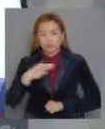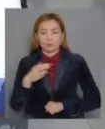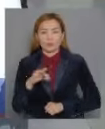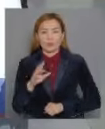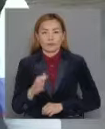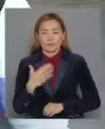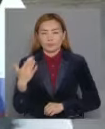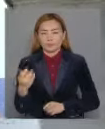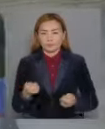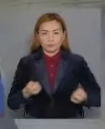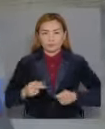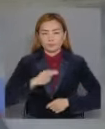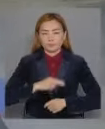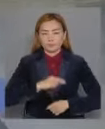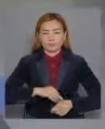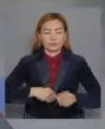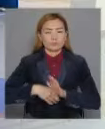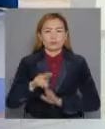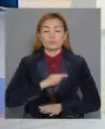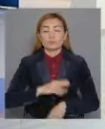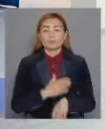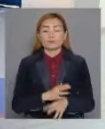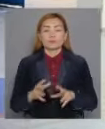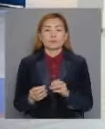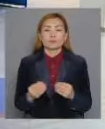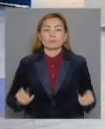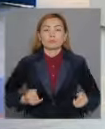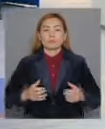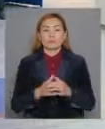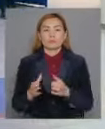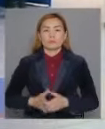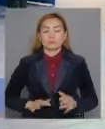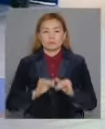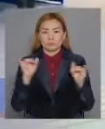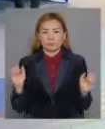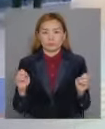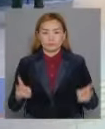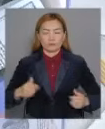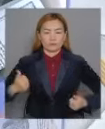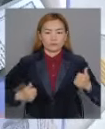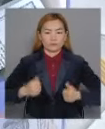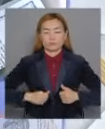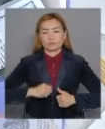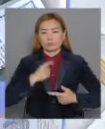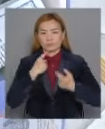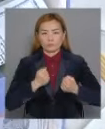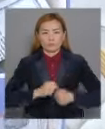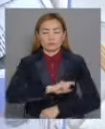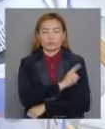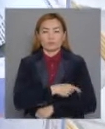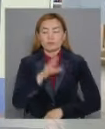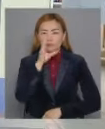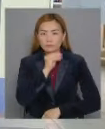Жомарт Тоқаевтың саяси реформасының оң нәтижесі. Мәжіліске өткен партия санының артуы бәсекелестіктің ықпалды күшіне